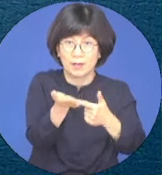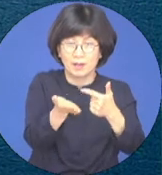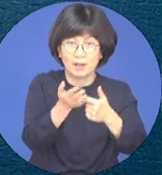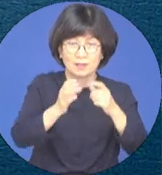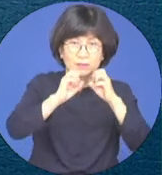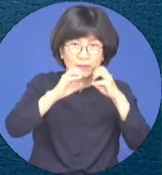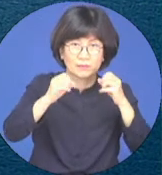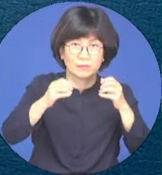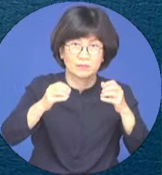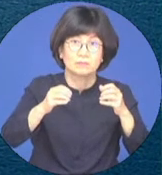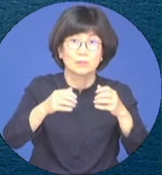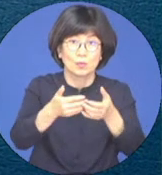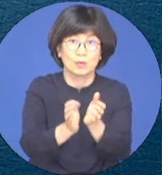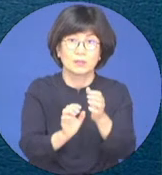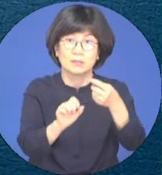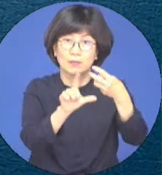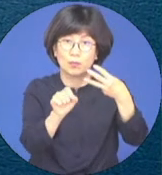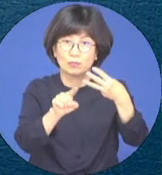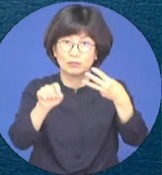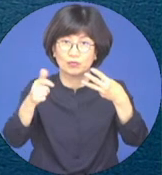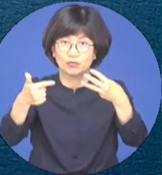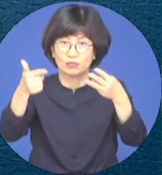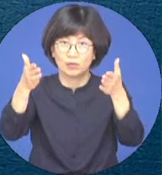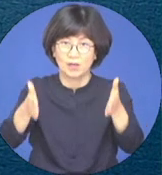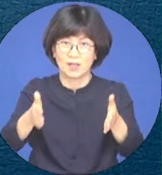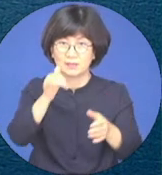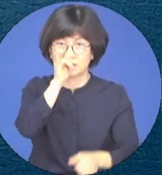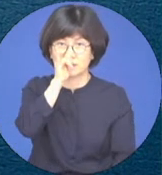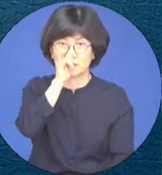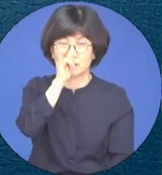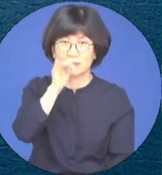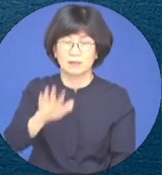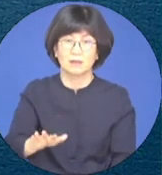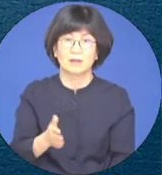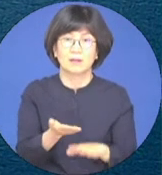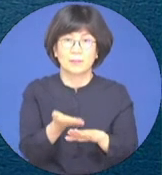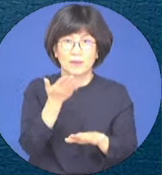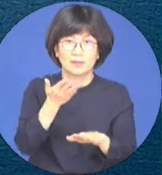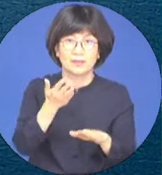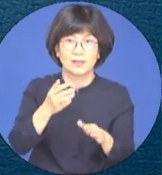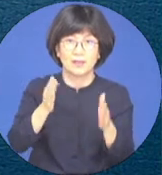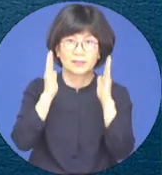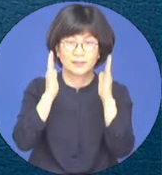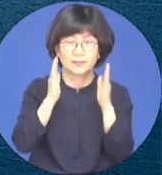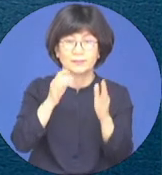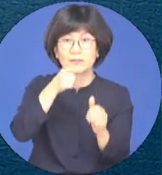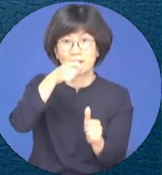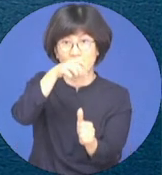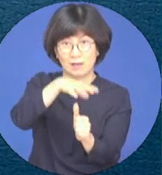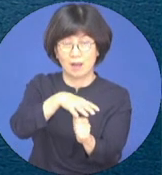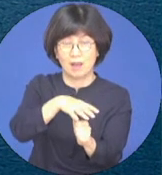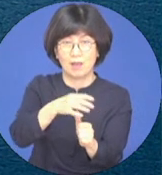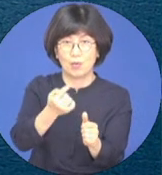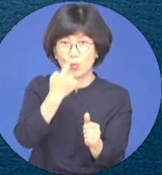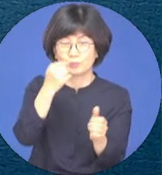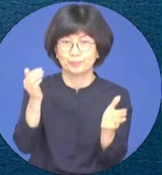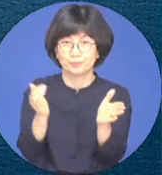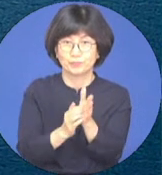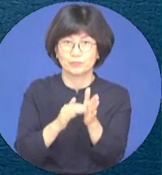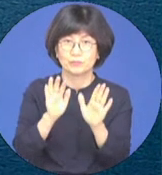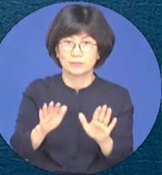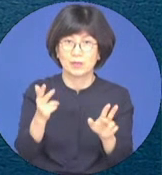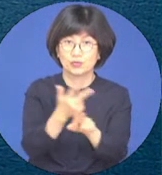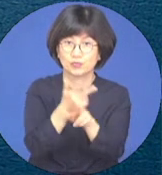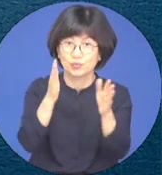3월부터 6월까지 진행 중에 있습니다. 전반기 학습 세례 교육 오늘 이제 마감을 하고요. 금주 한 두간 동안